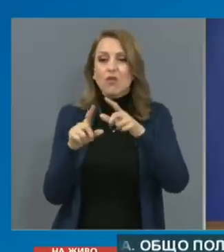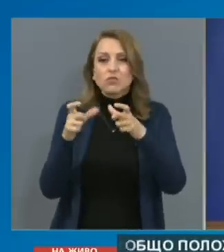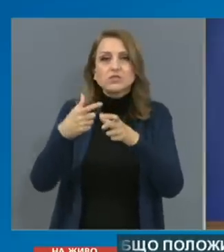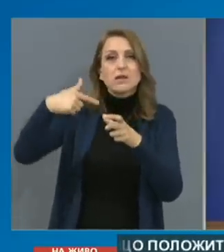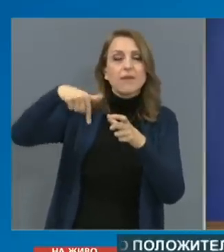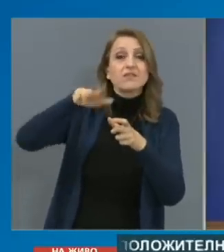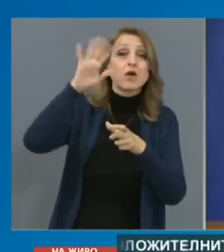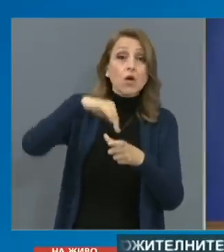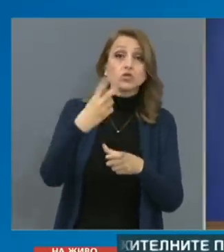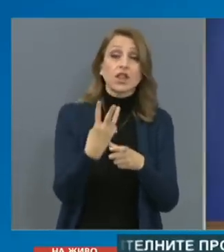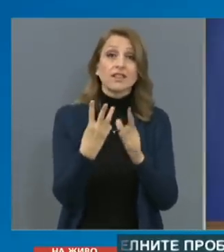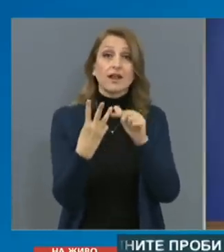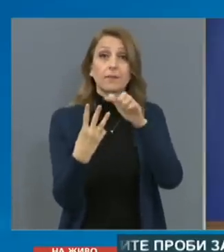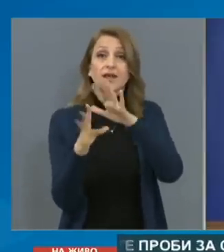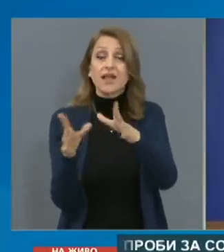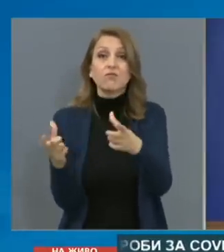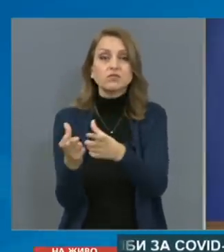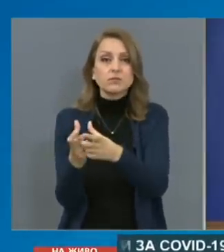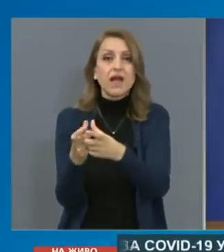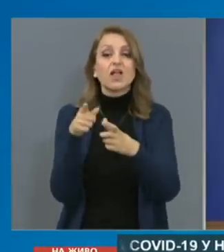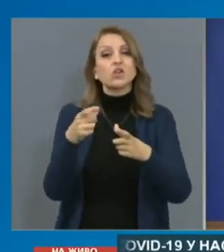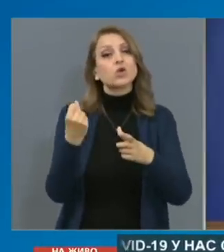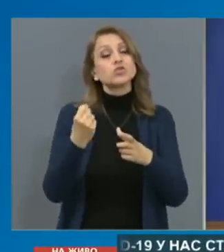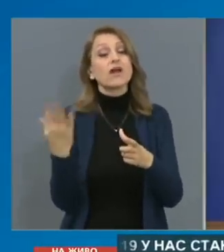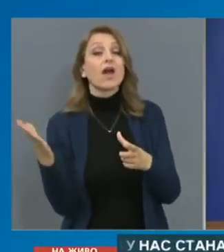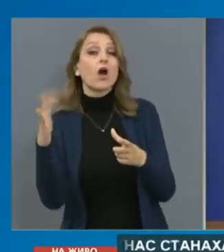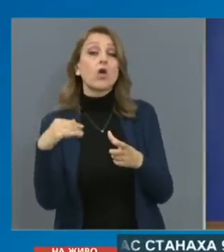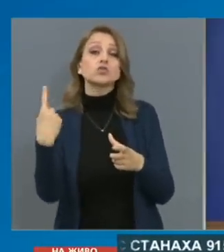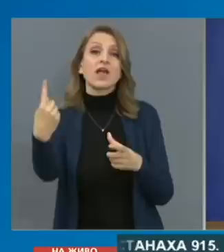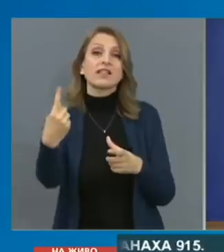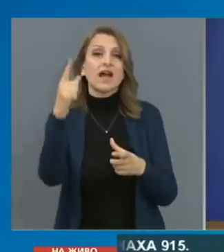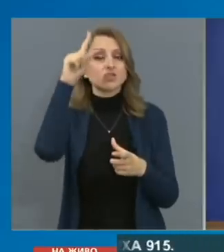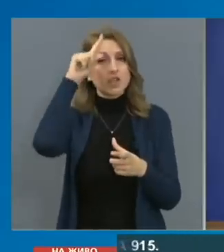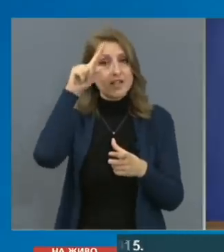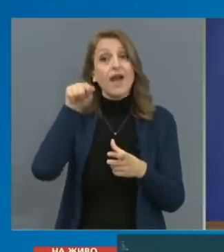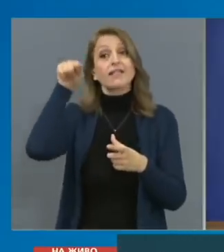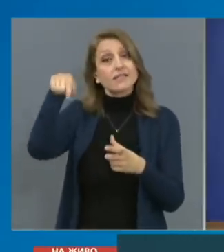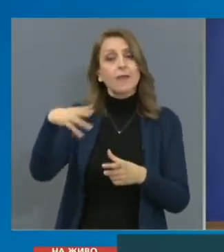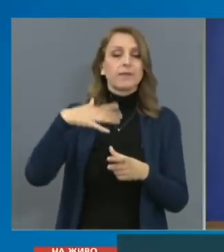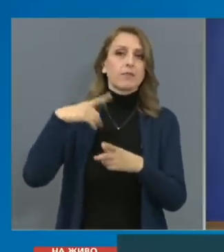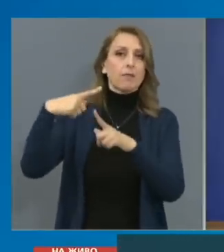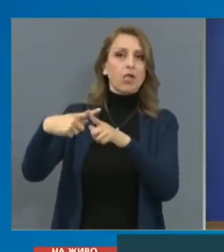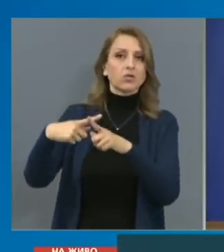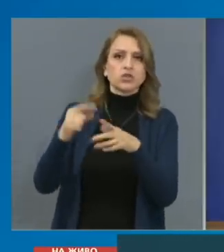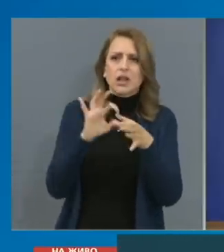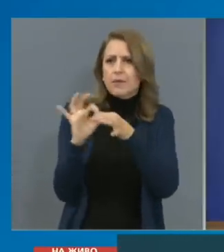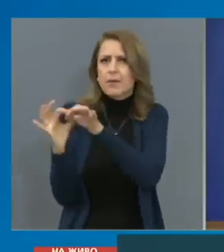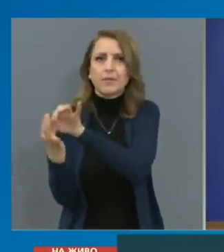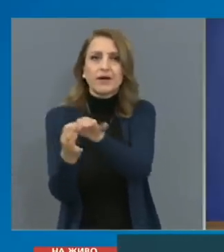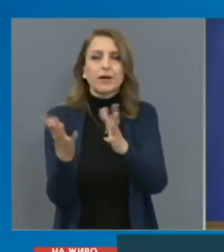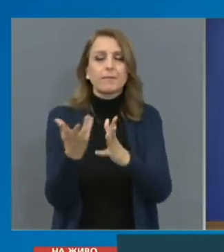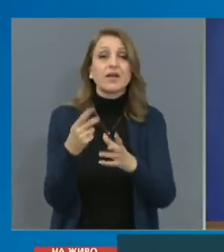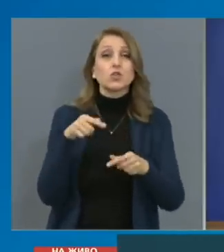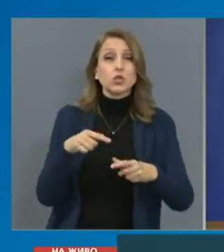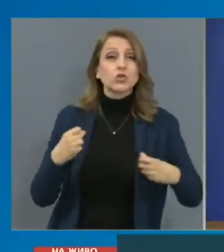ами открихме и второ огнище, защото той живее с още една жена във второ семейство, където пак има положителни. Така че този активен надзор